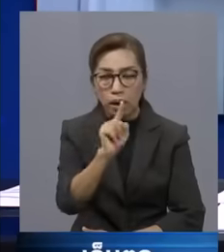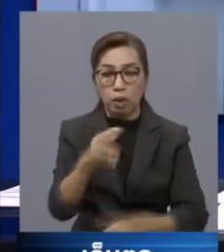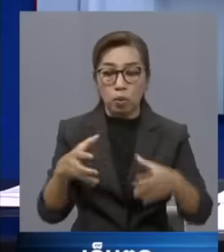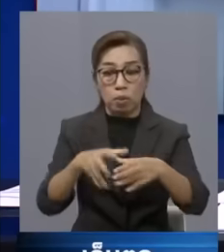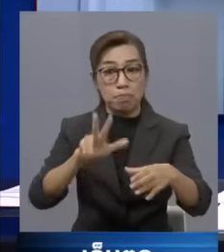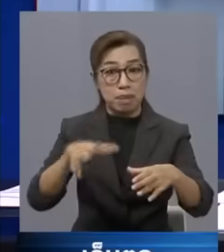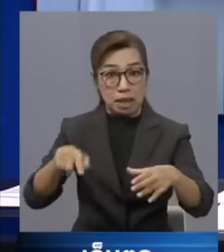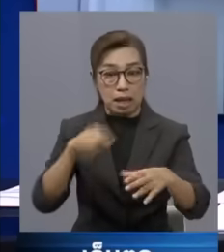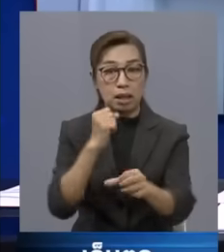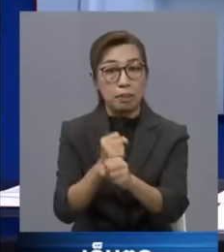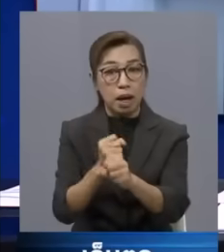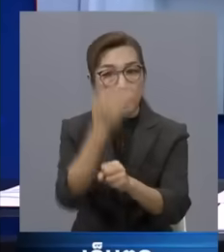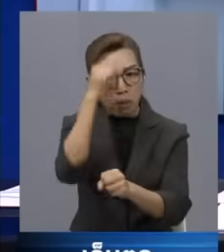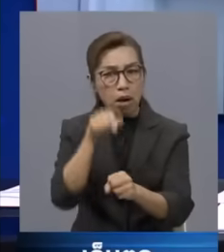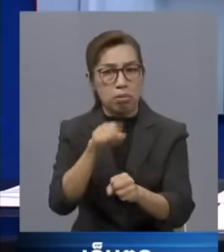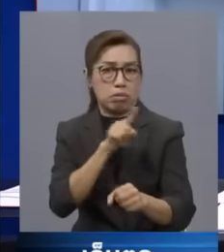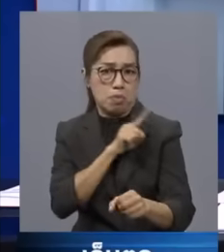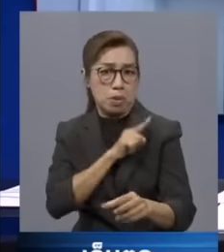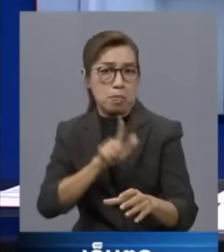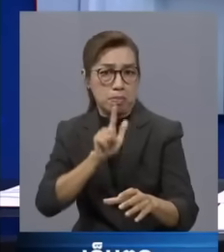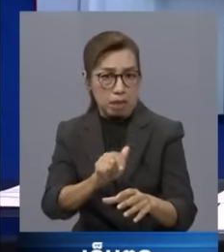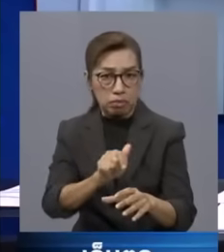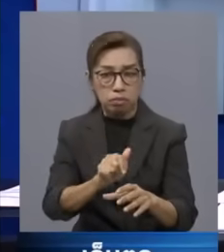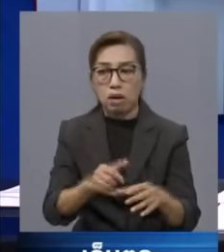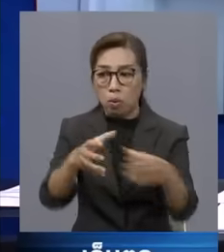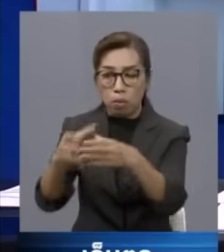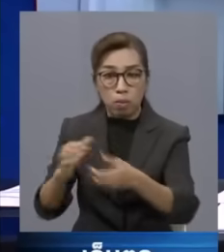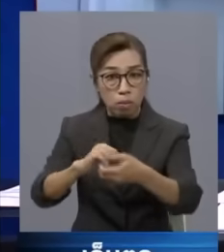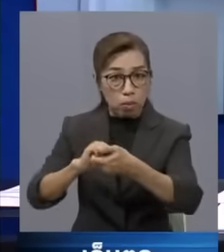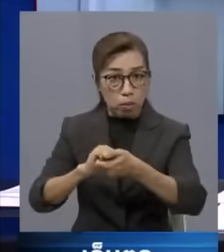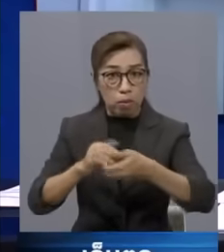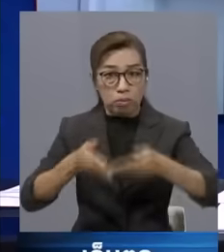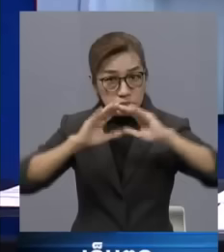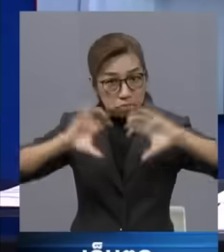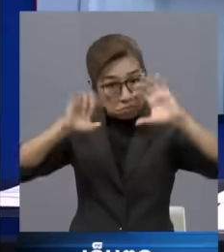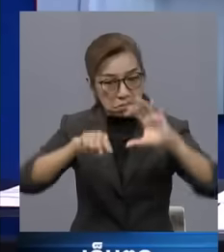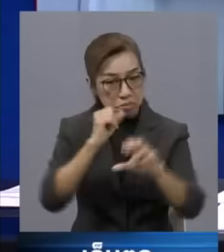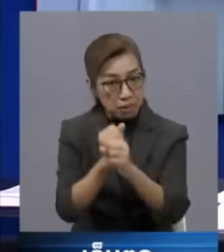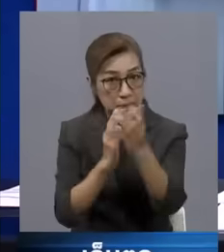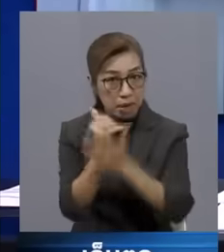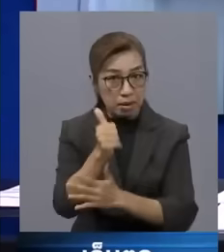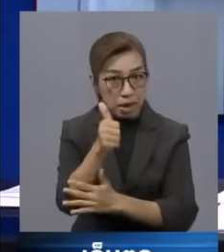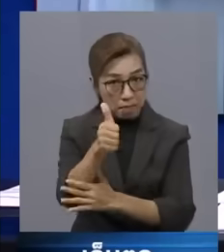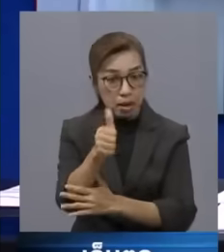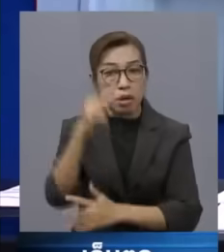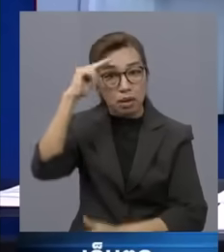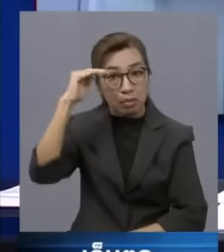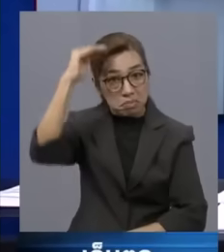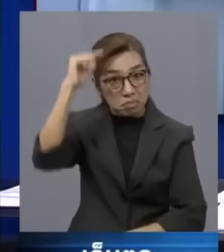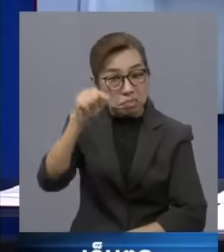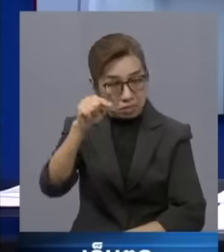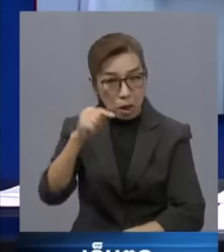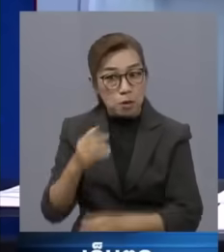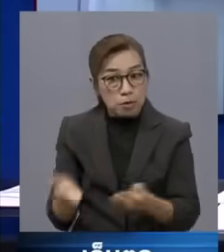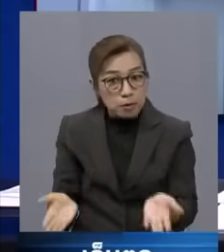เพื่อไทยในฐานะแกนนำในการจัดตั้งรัฐบาลจะสามารถทำภารกิจครั้งนี้สำเร็จไหมส่งคุณเศรษฐาไม่เป็นนายก